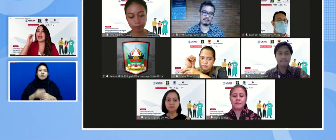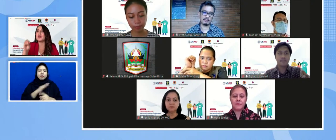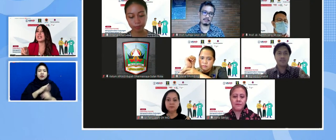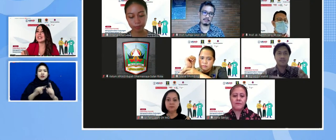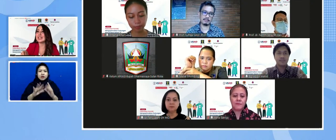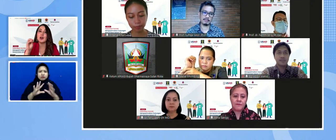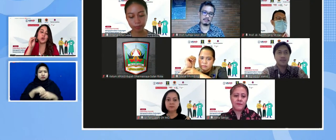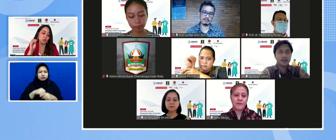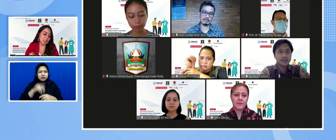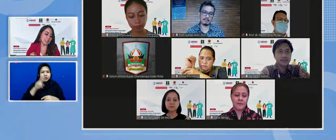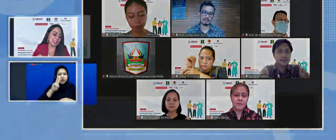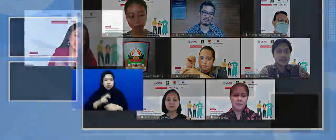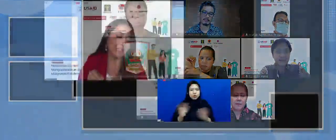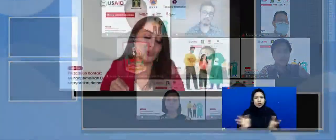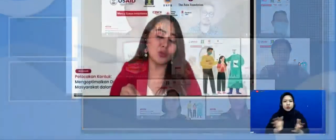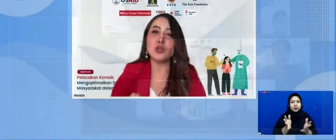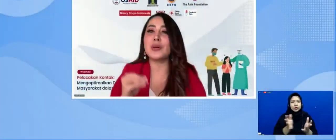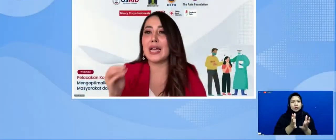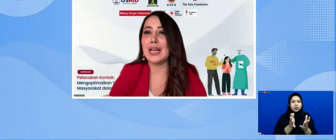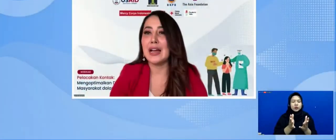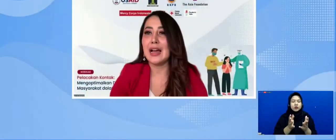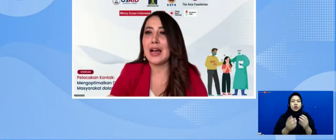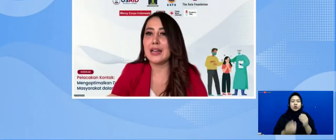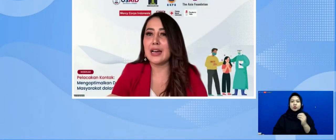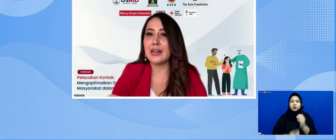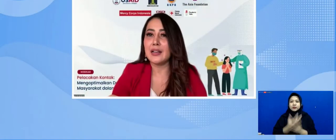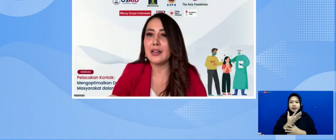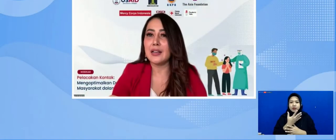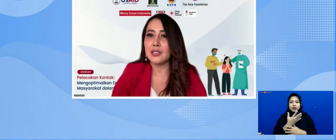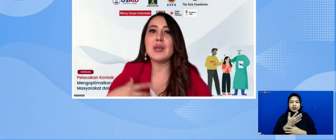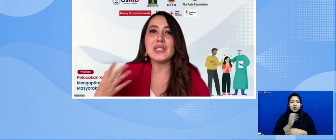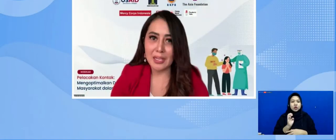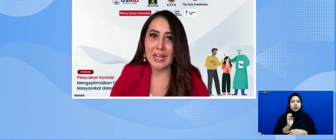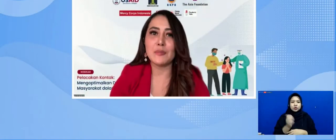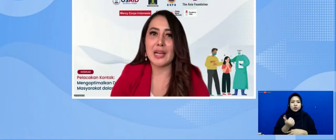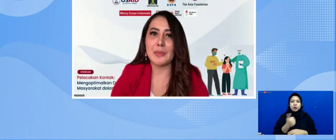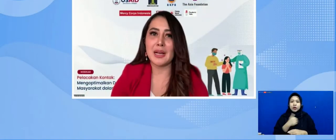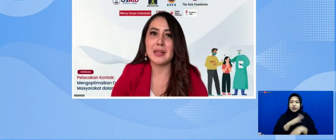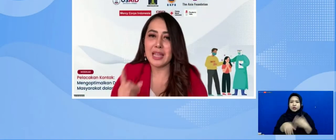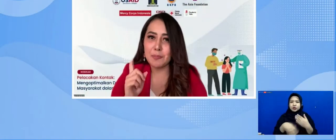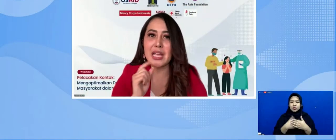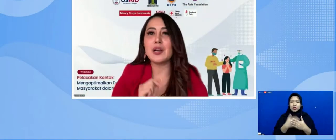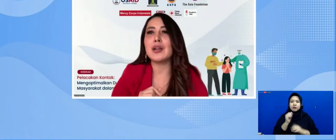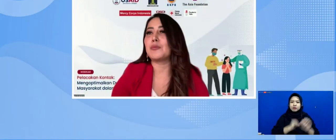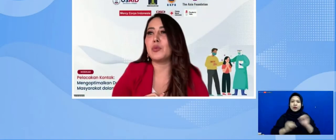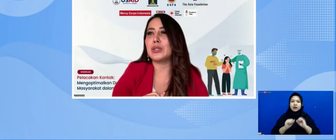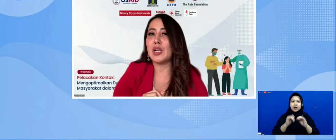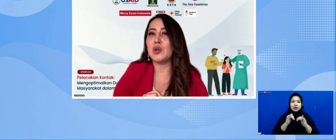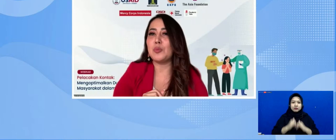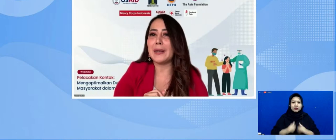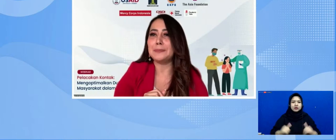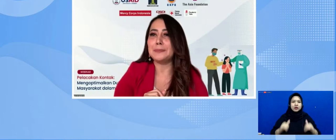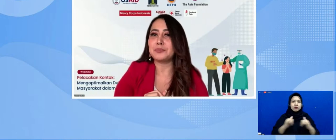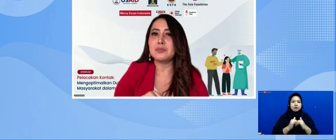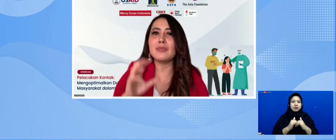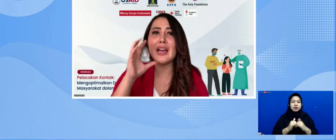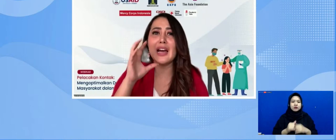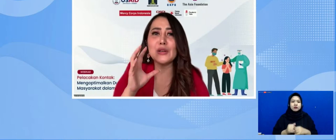harus diberi amunisi, otoritas, dan juga sumber daya agar semuanya bisa bergerak bersama. Tapi tak boleh